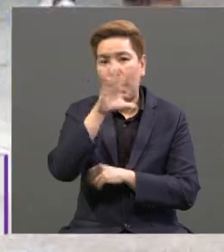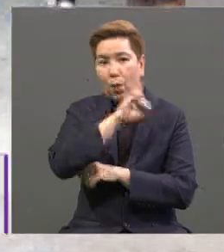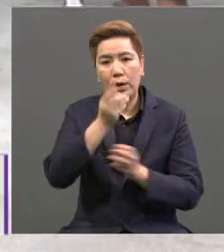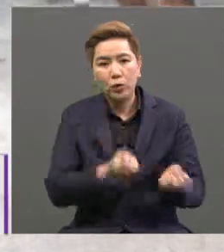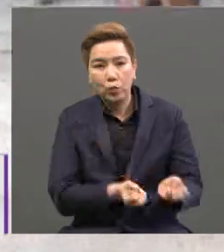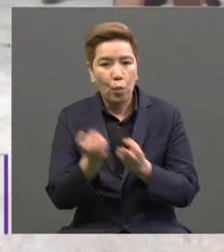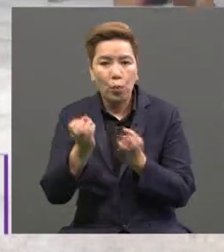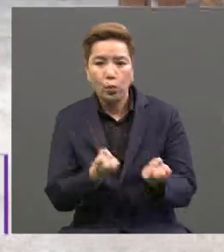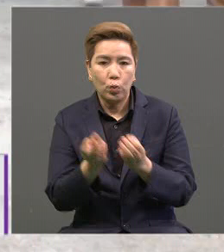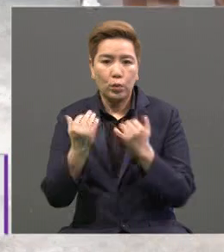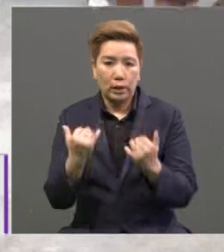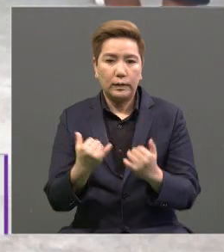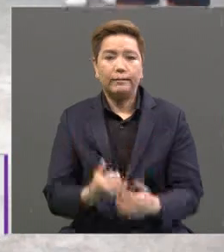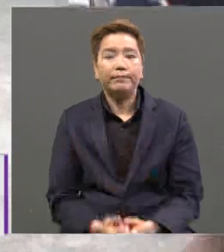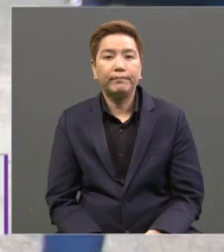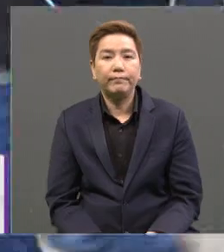วันครับ